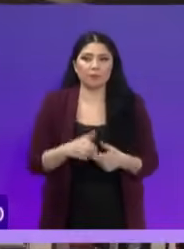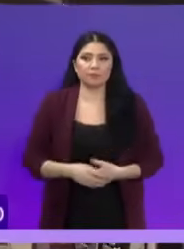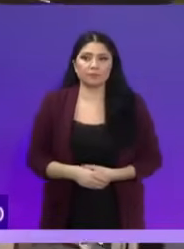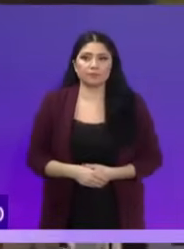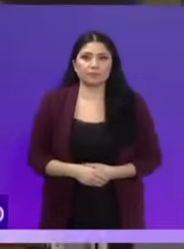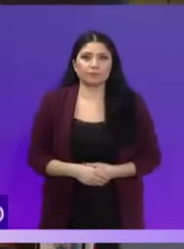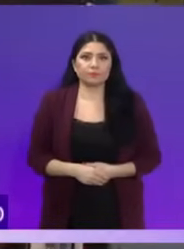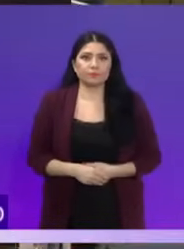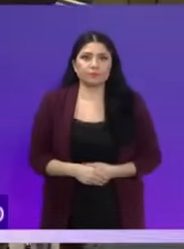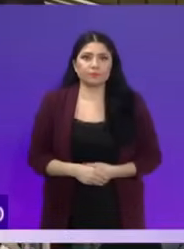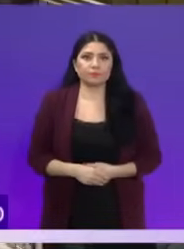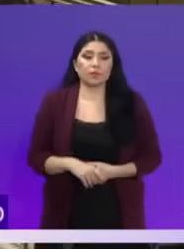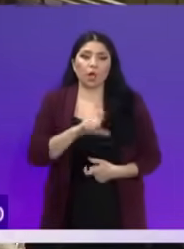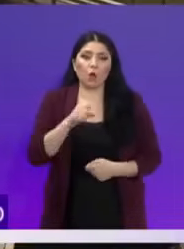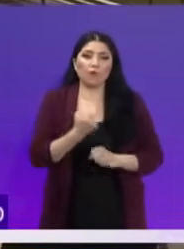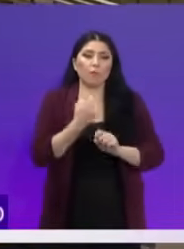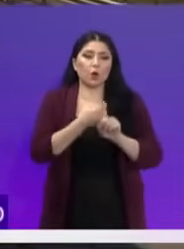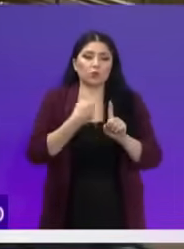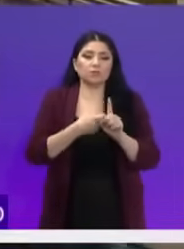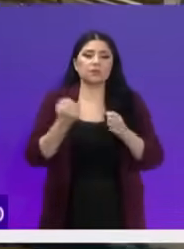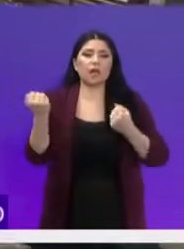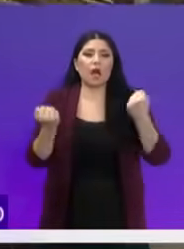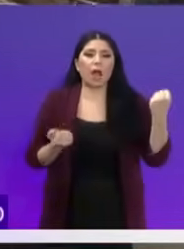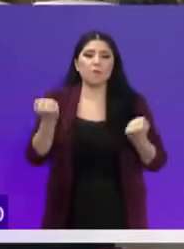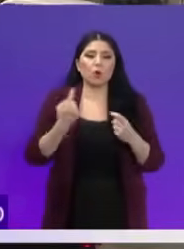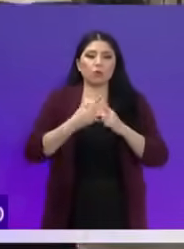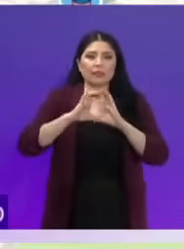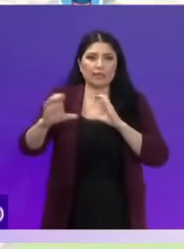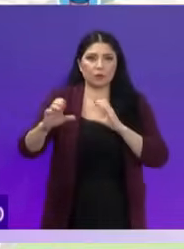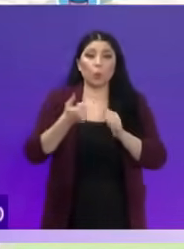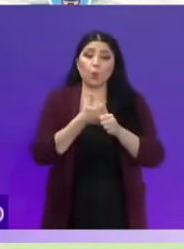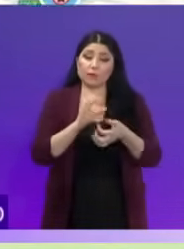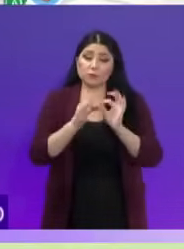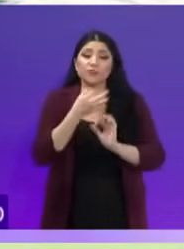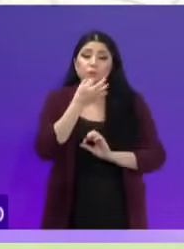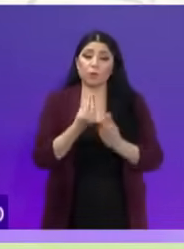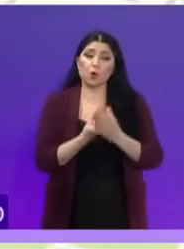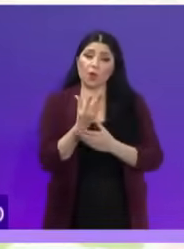au scos camioanele și tirurile pe străzi. Urmărim subiectul și revenim cu noi date.